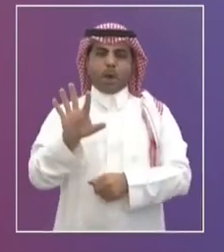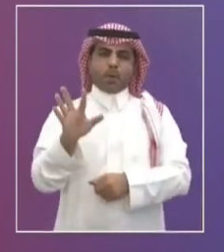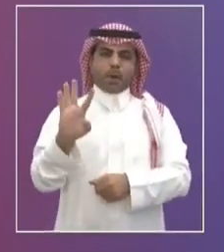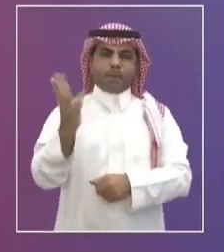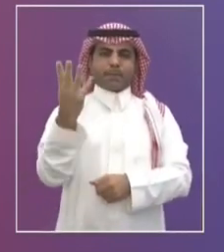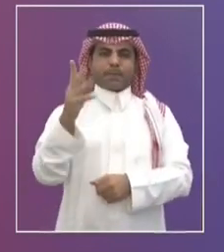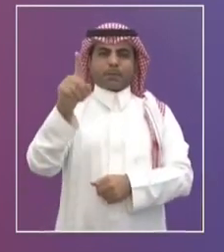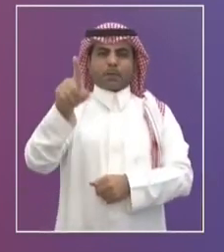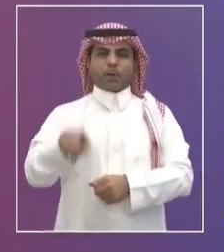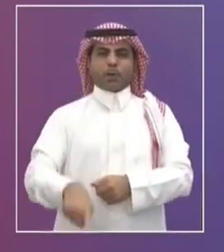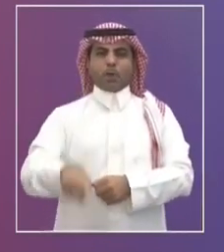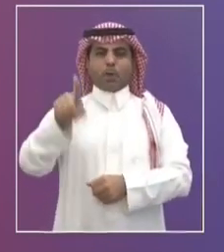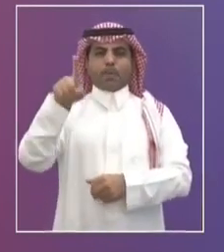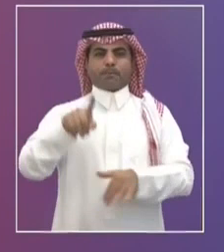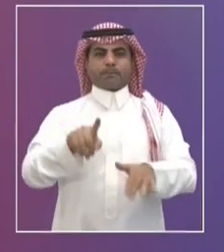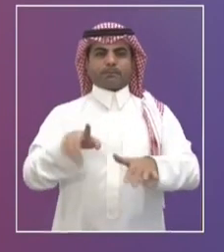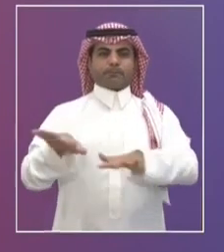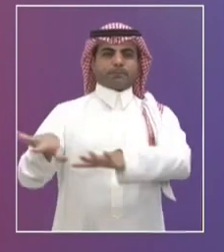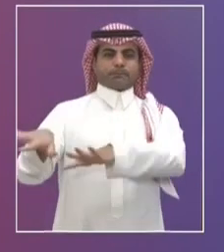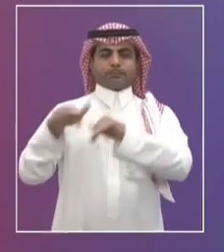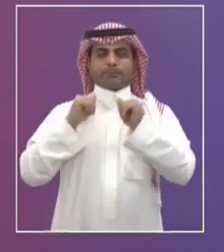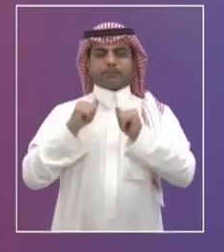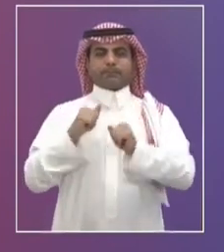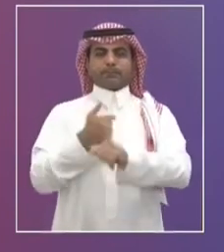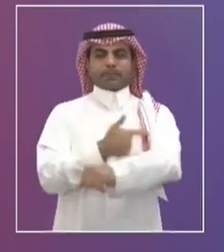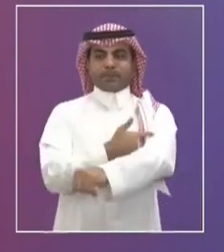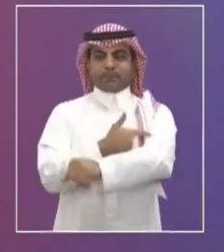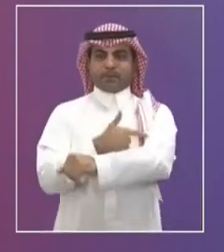للمرضى اللي يدخلوا للعناية المركزة.